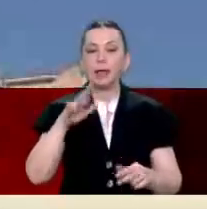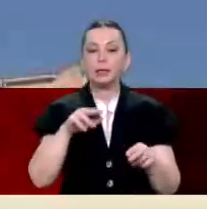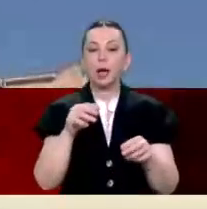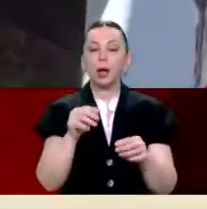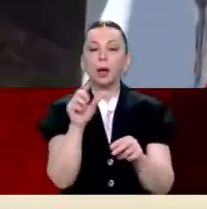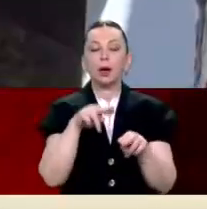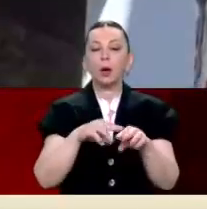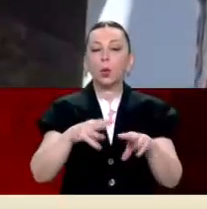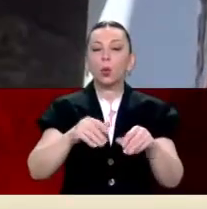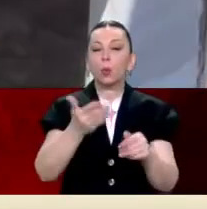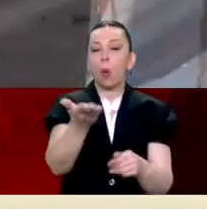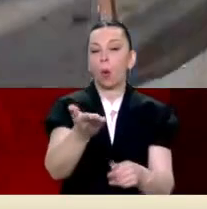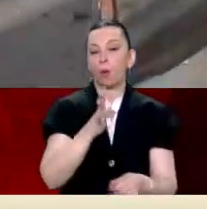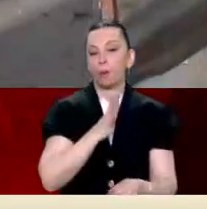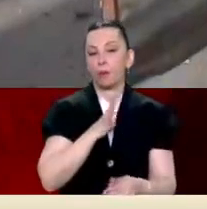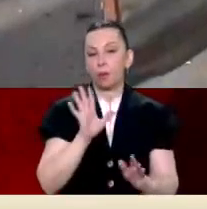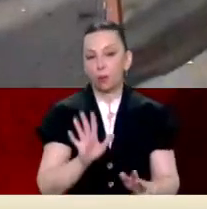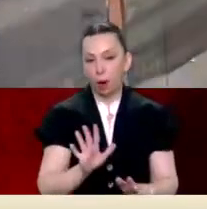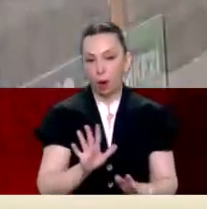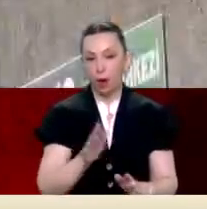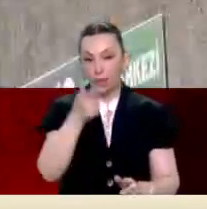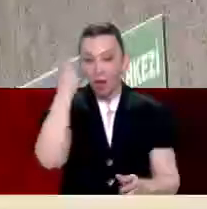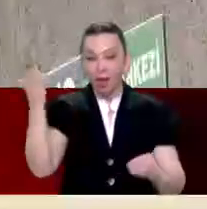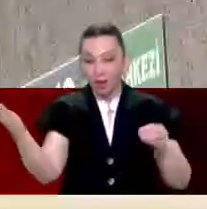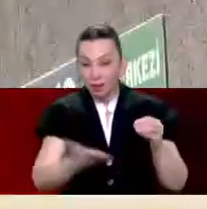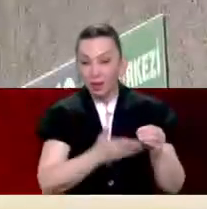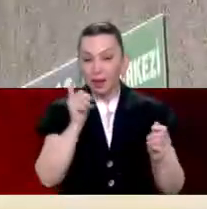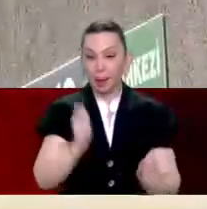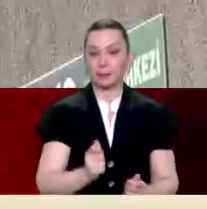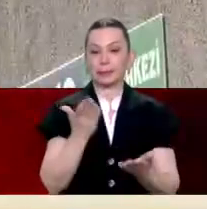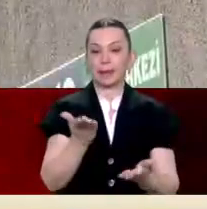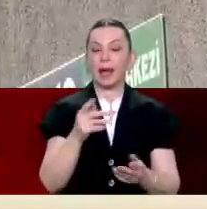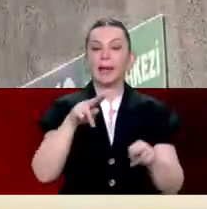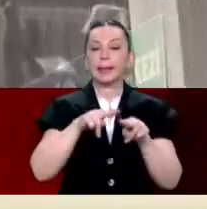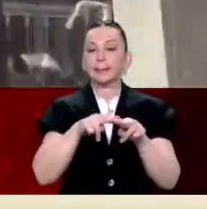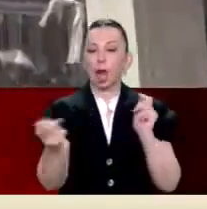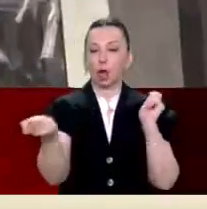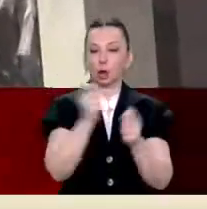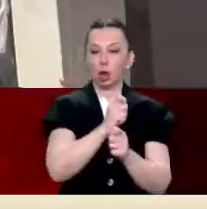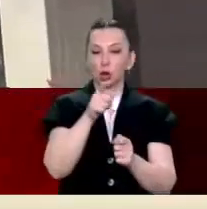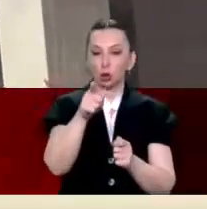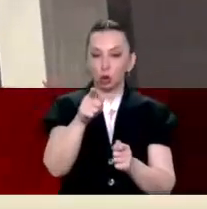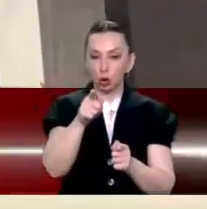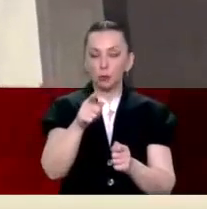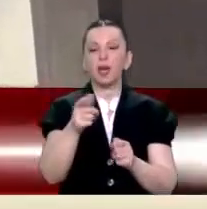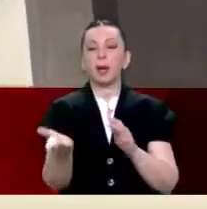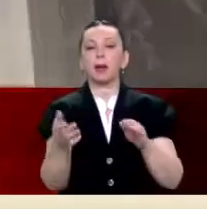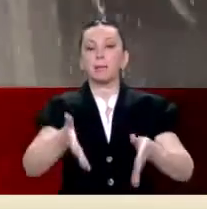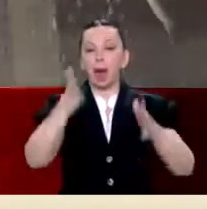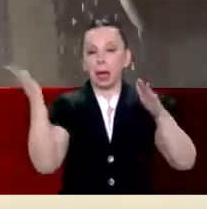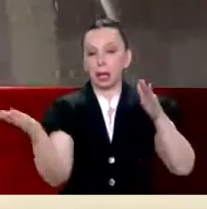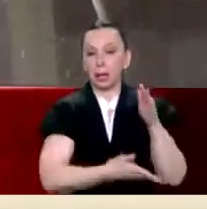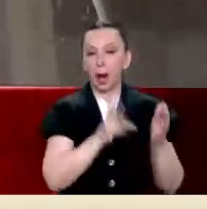bina. Uyarılarımızı dikkate alıp binayı önceden yıktırırsalardı bu kötü olay da yaşanmazdı. Kentsel dönüşüm kapsamında yıkılmasına karar verildi